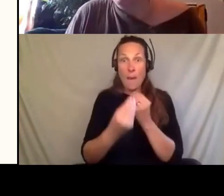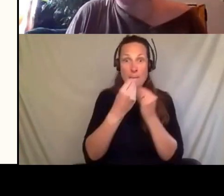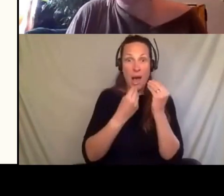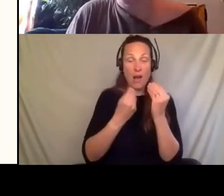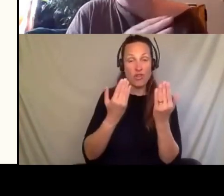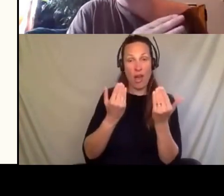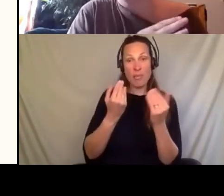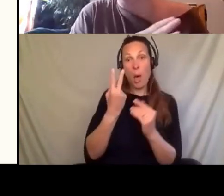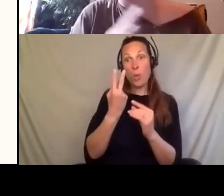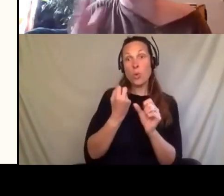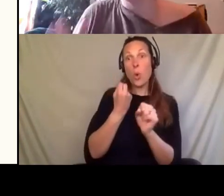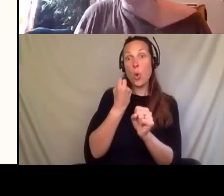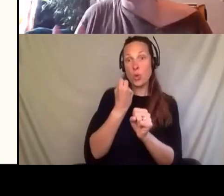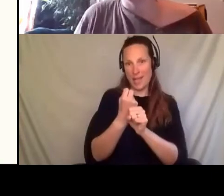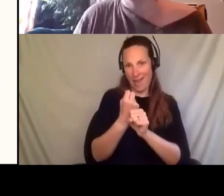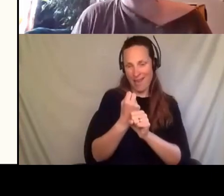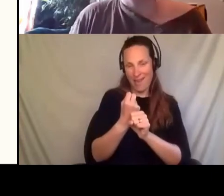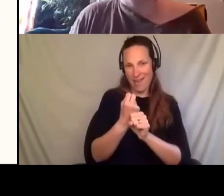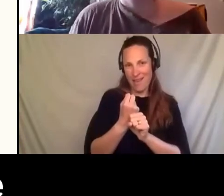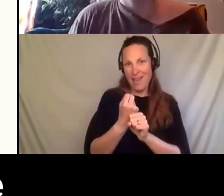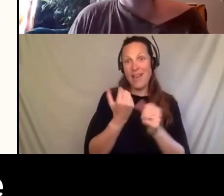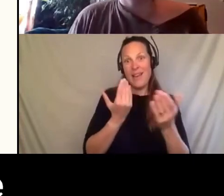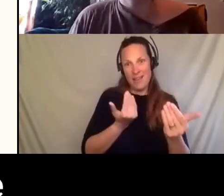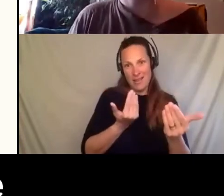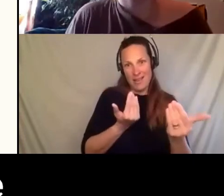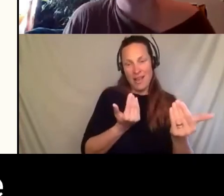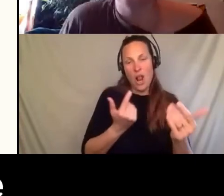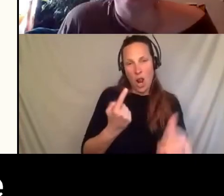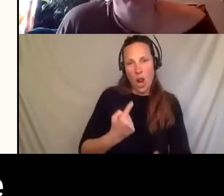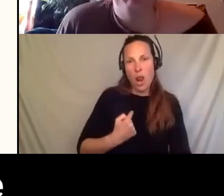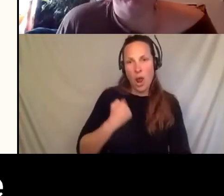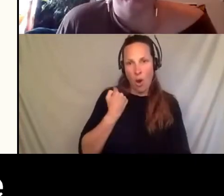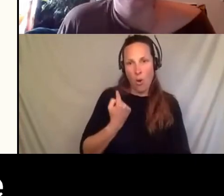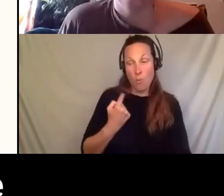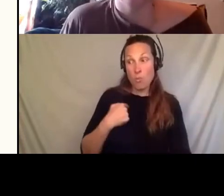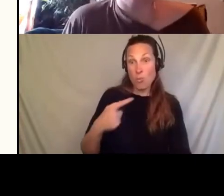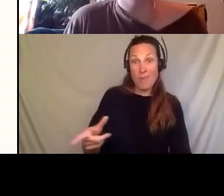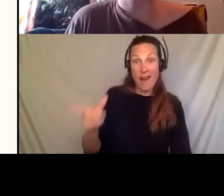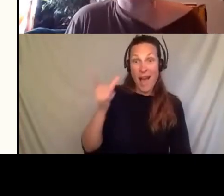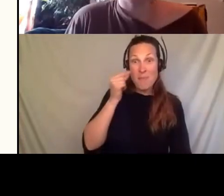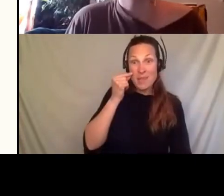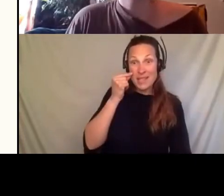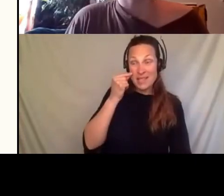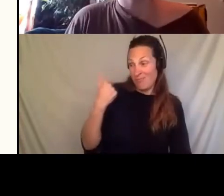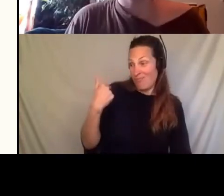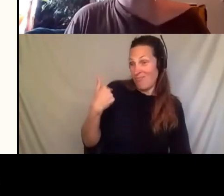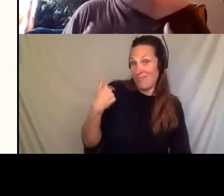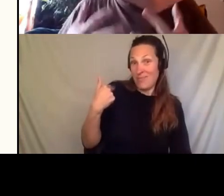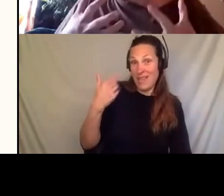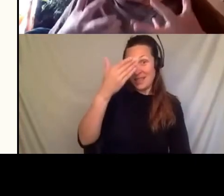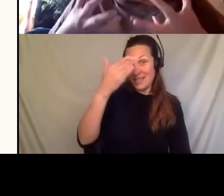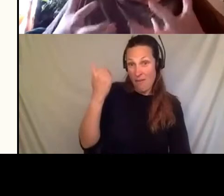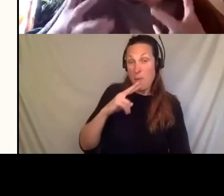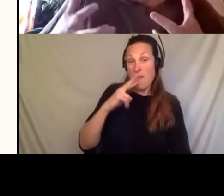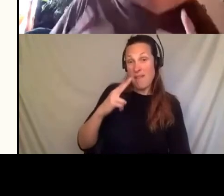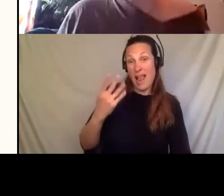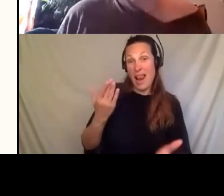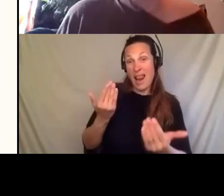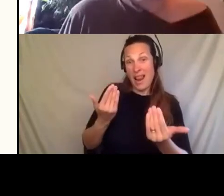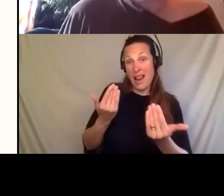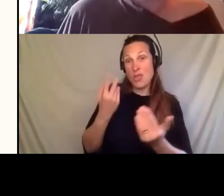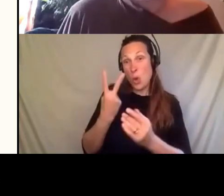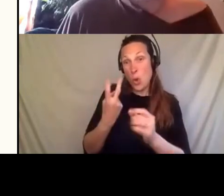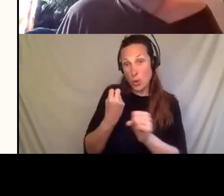On récolte juste après 2 ans. Alors, ça, c'est quelque chose que j'ai appris personnellement. Je ne savais pas que ça prenait autant de temps pour que le plant soit